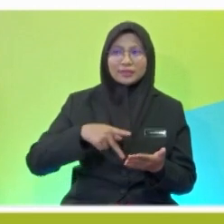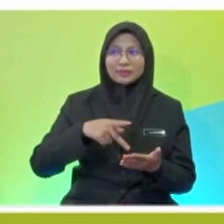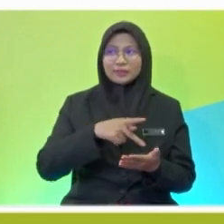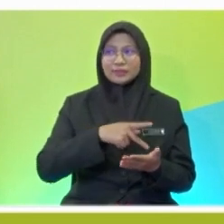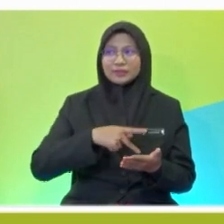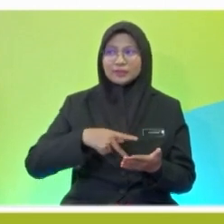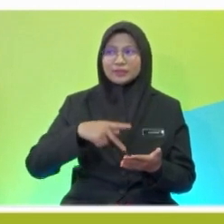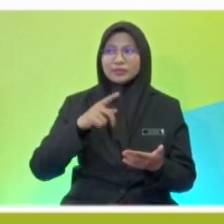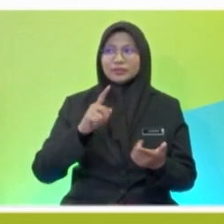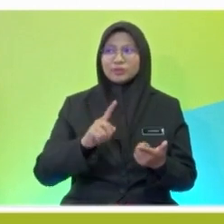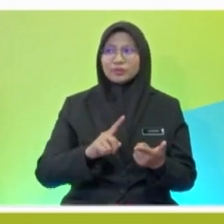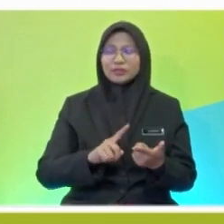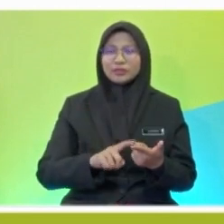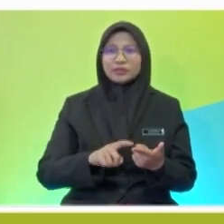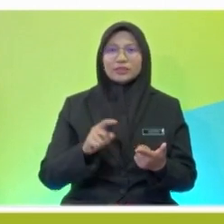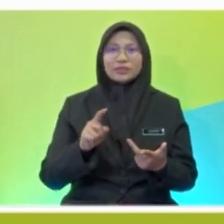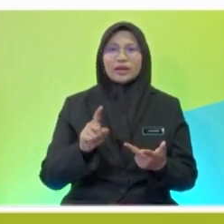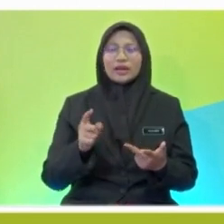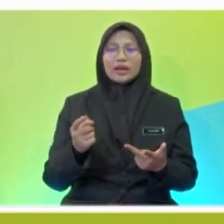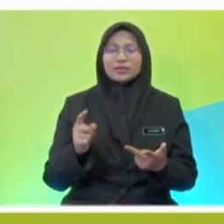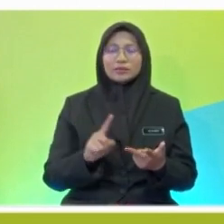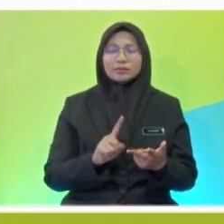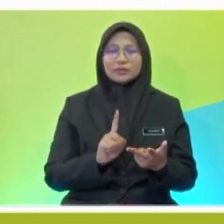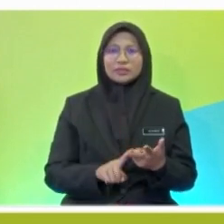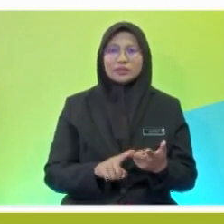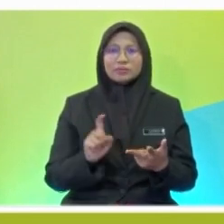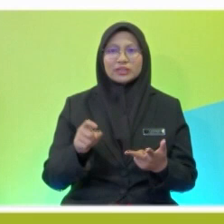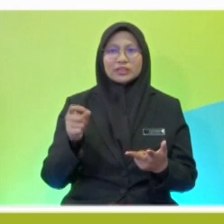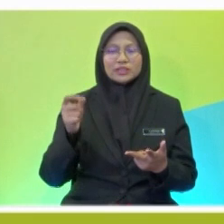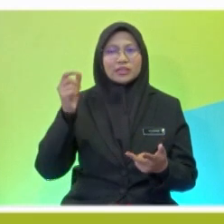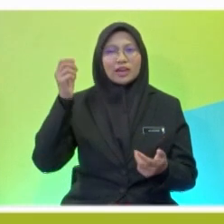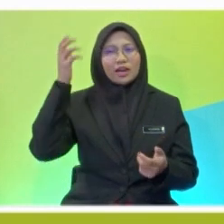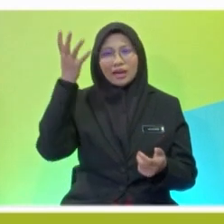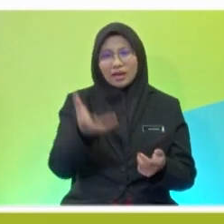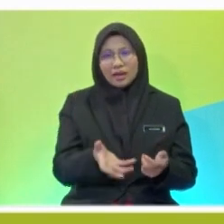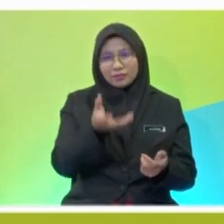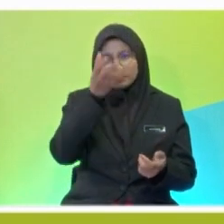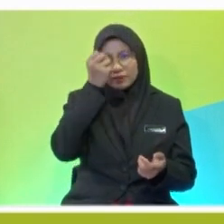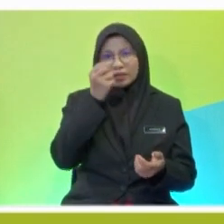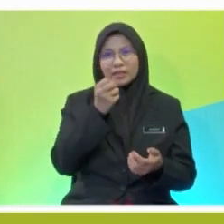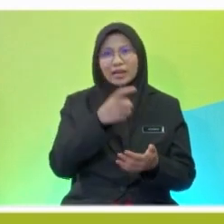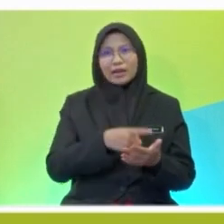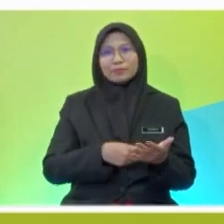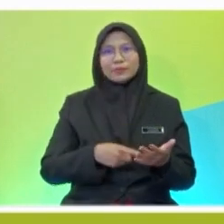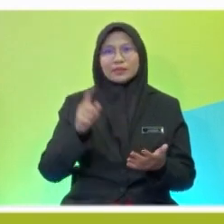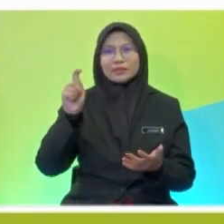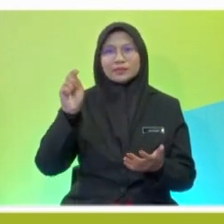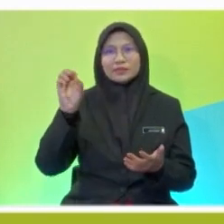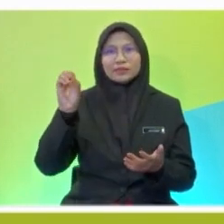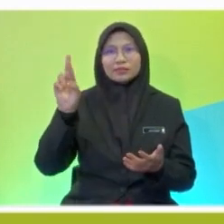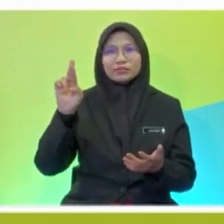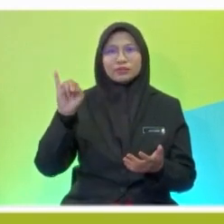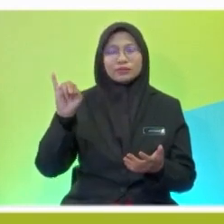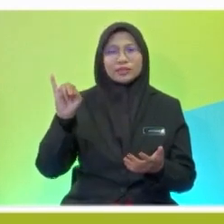yang perlu merek ke paham dan hafal menjadikan alat tulis berbentuk kelete dan juga pensil warna serta